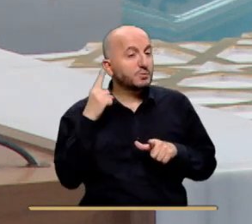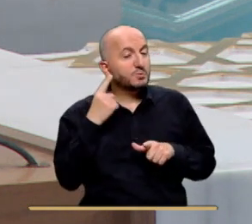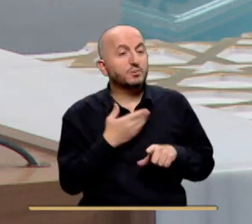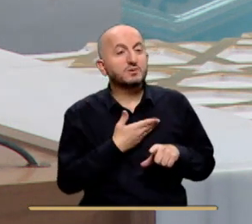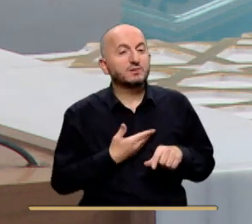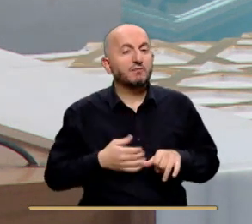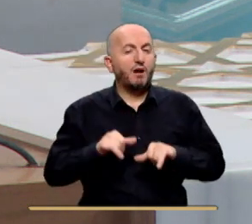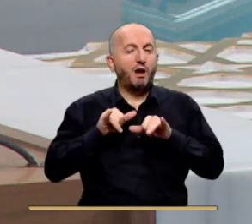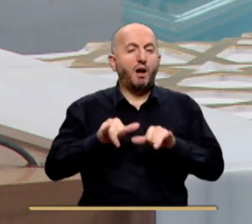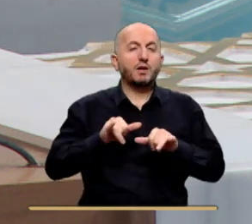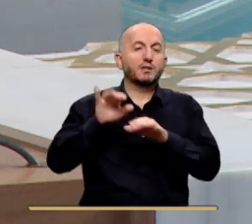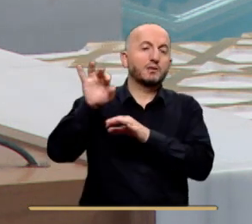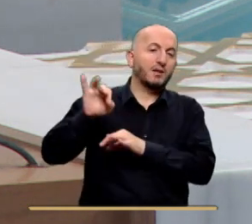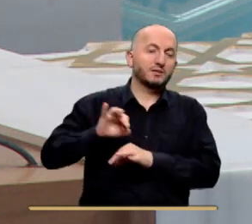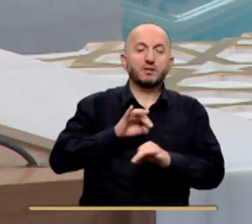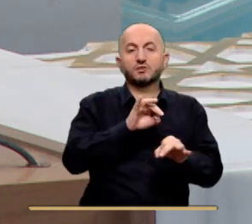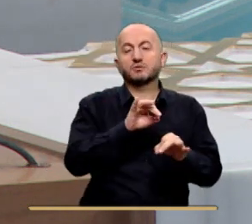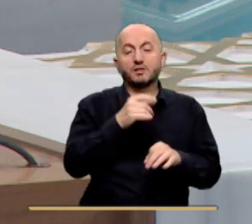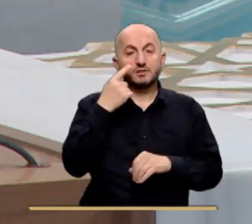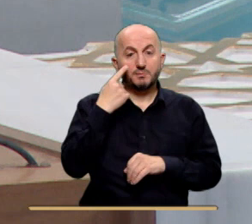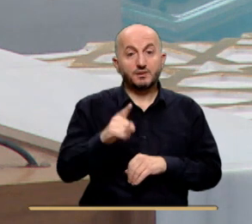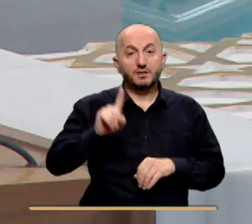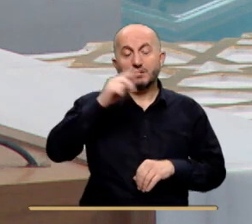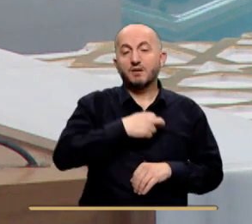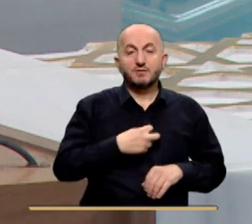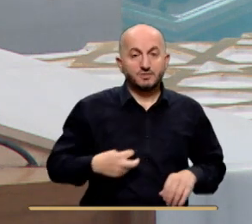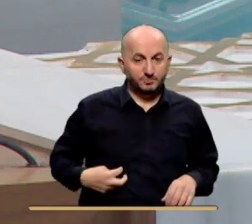sevgiyi aynen aktaracağız. Bakınız Allah Resulü,